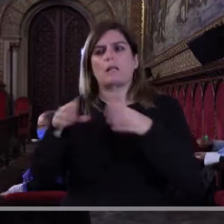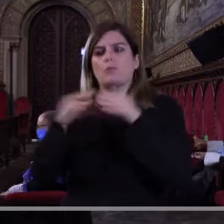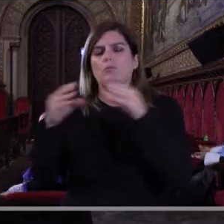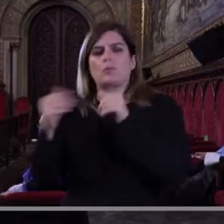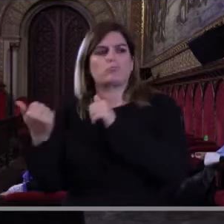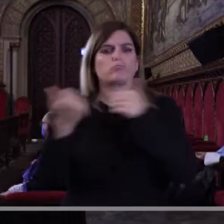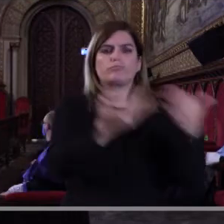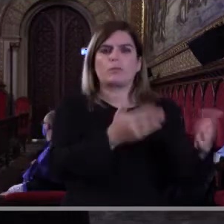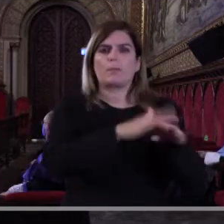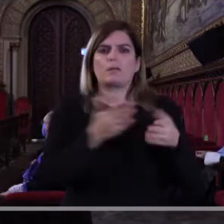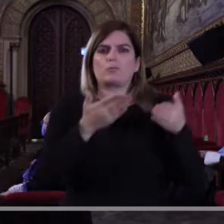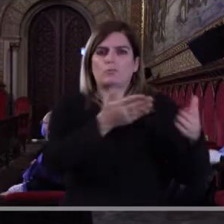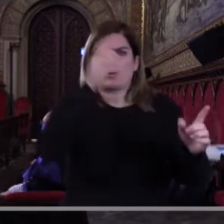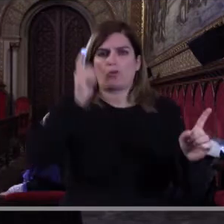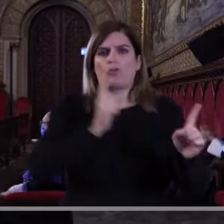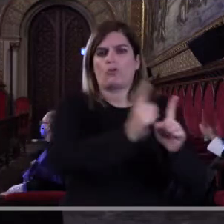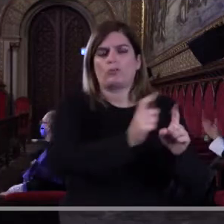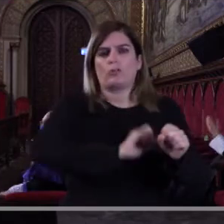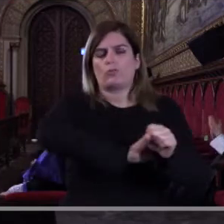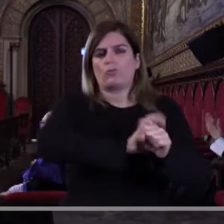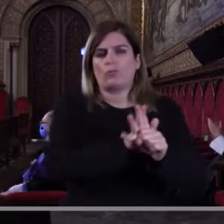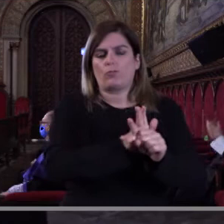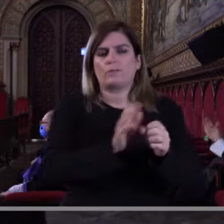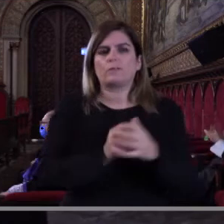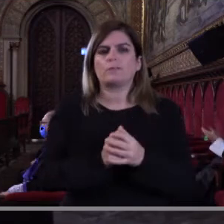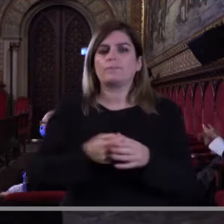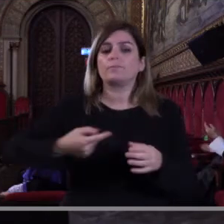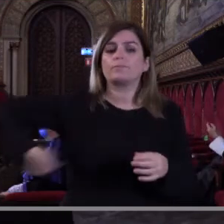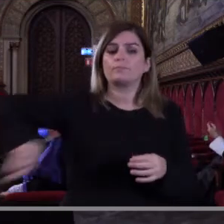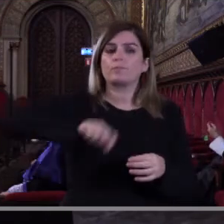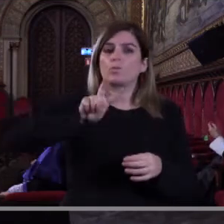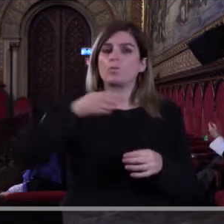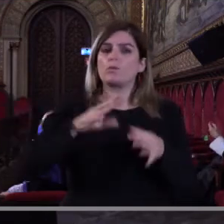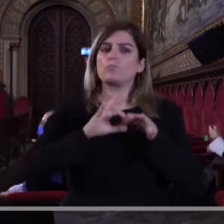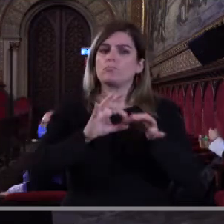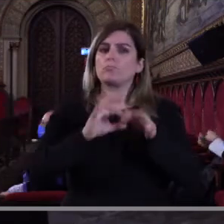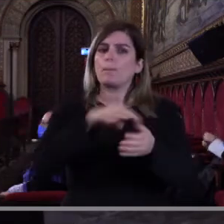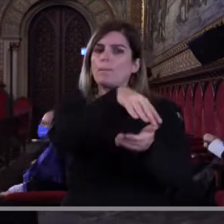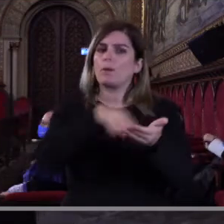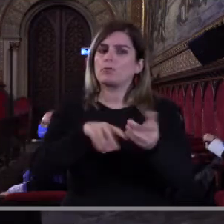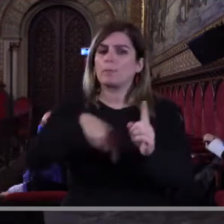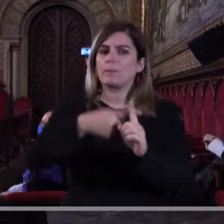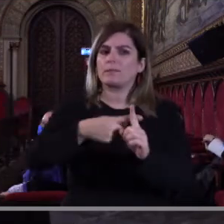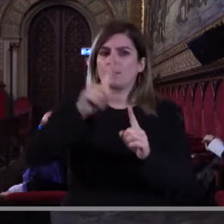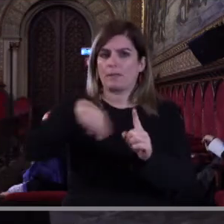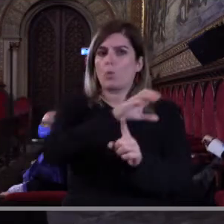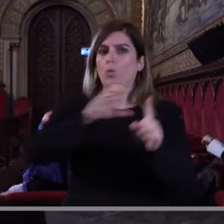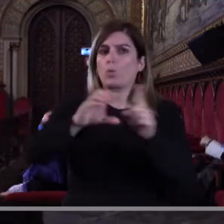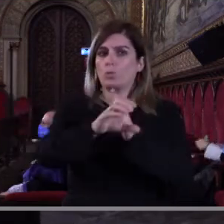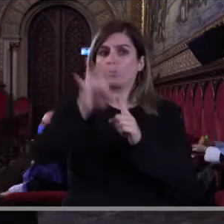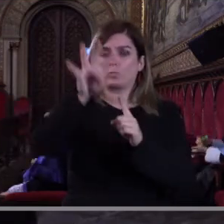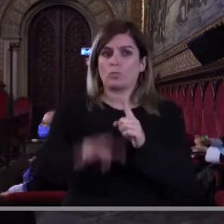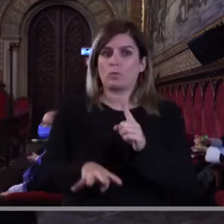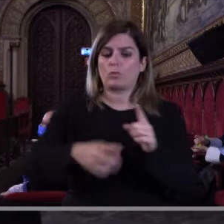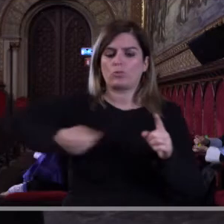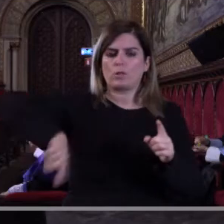facultats. El vincle de la UB amb la nostra ciutat i la cultura es fa també evident en l'important